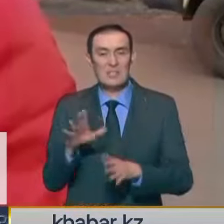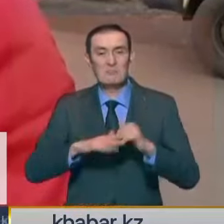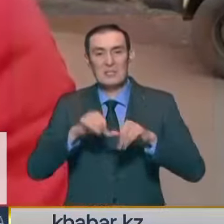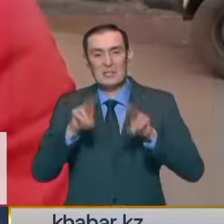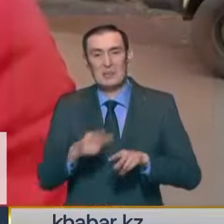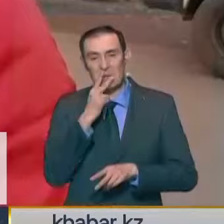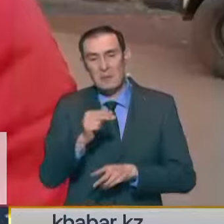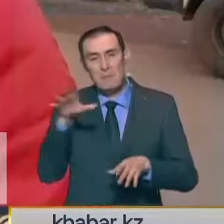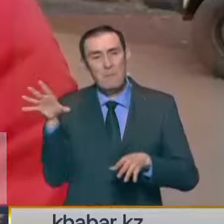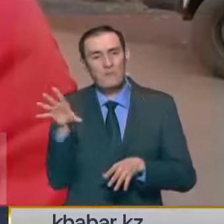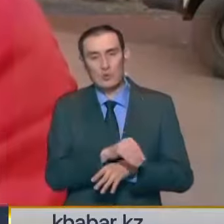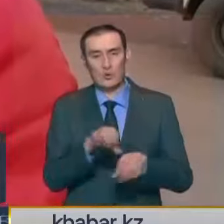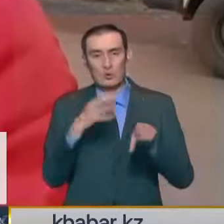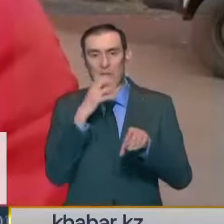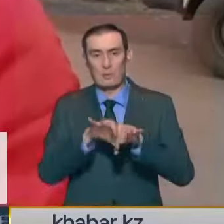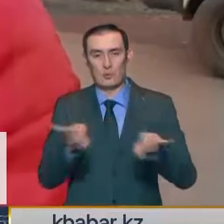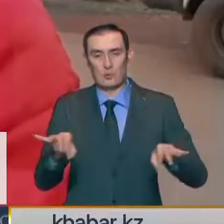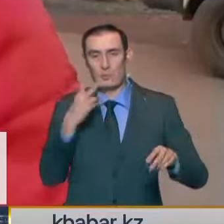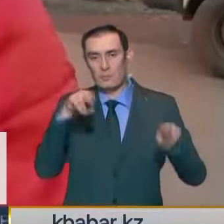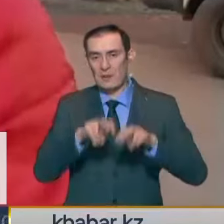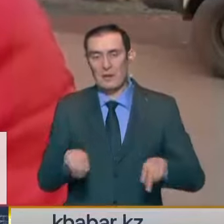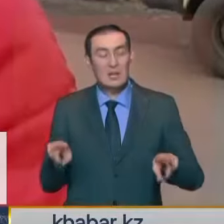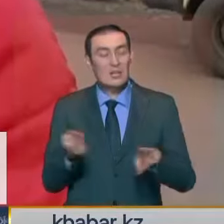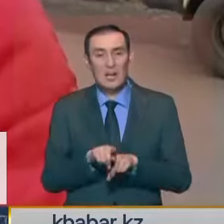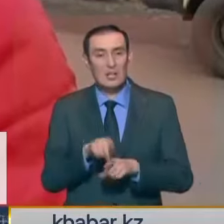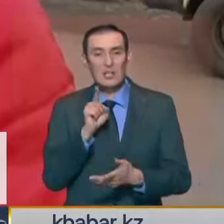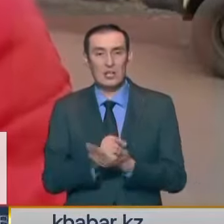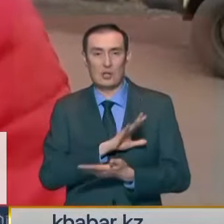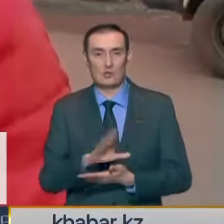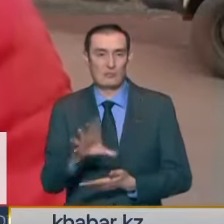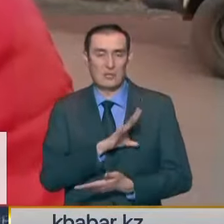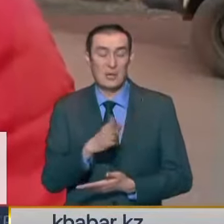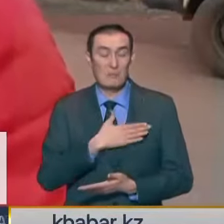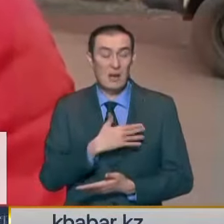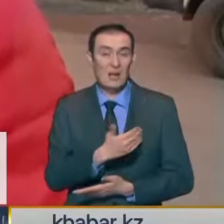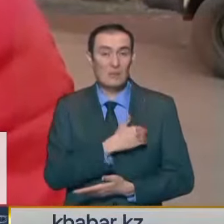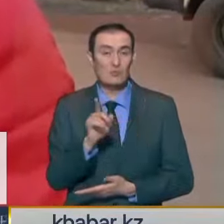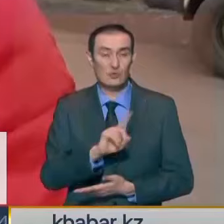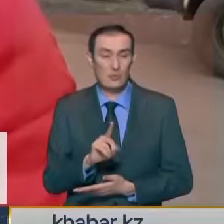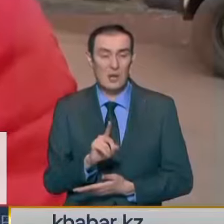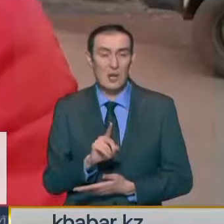пришли и полностью проверили нашу трассу потому что Так не должно быть мы хотим